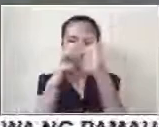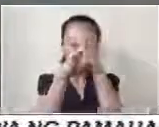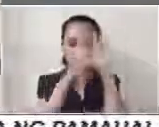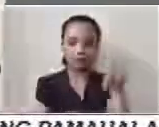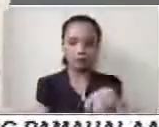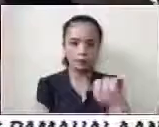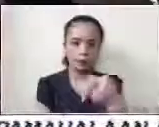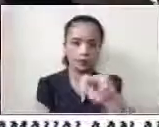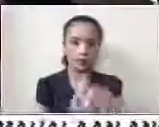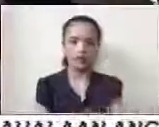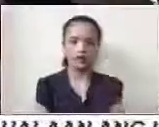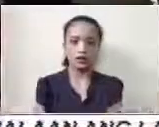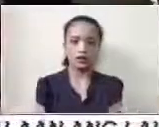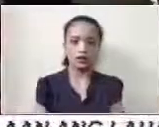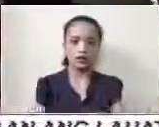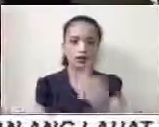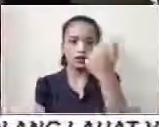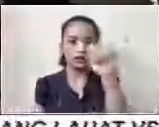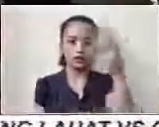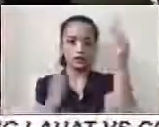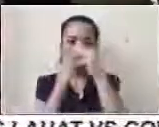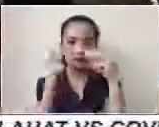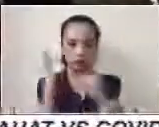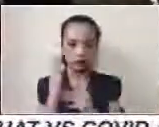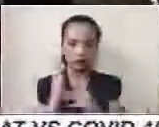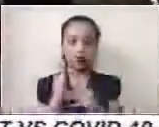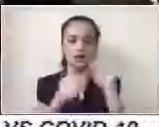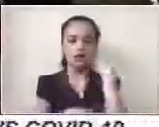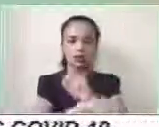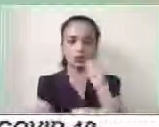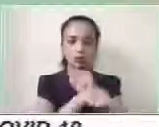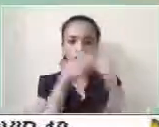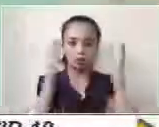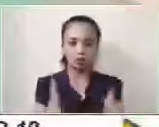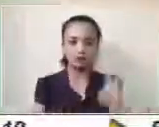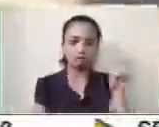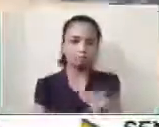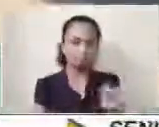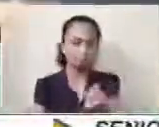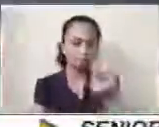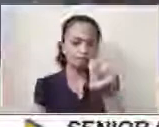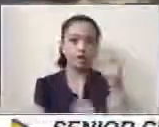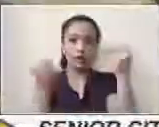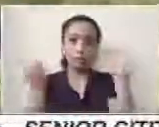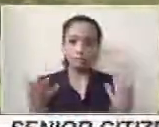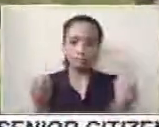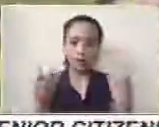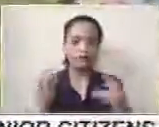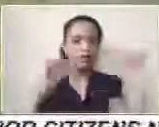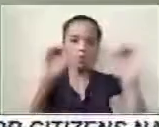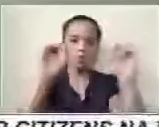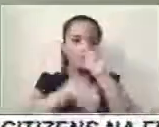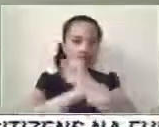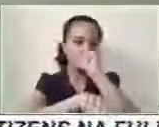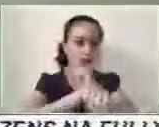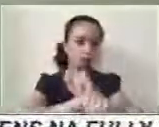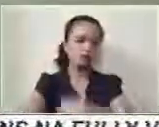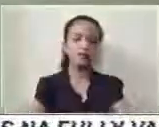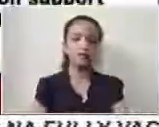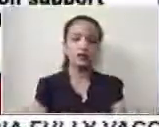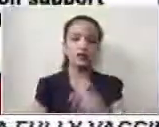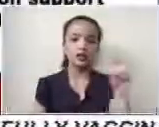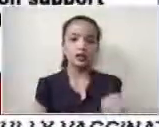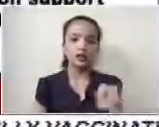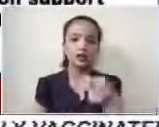pagkakataong makabiyahe ulit. Pagbabahagi ni Tourism Secretary Berna Romulo Puyat, patok ngayon ang beach, farm at culinary